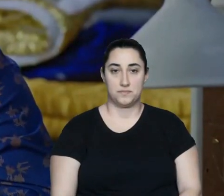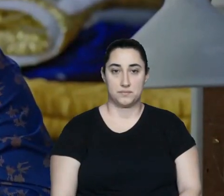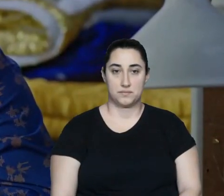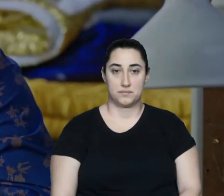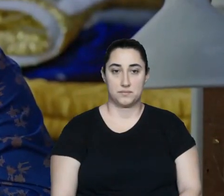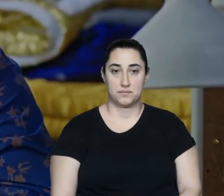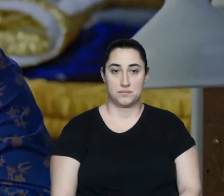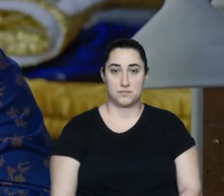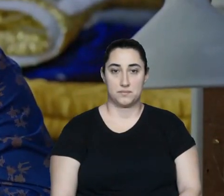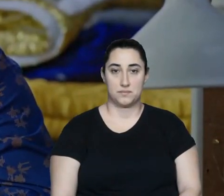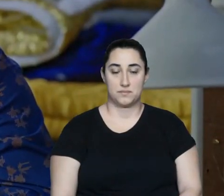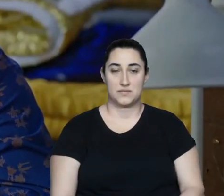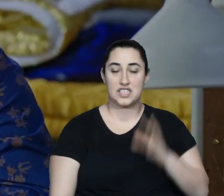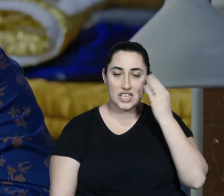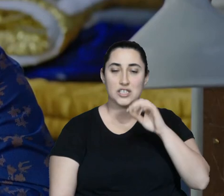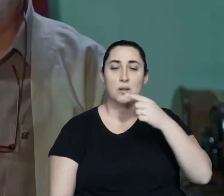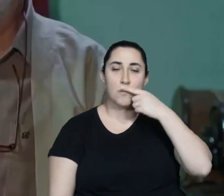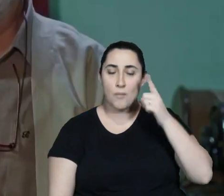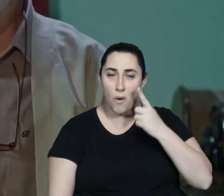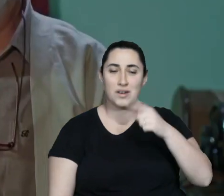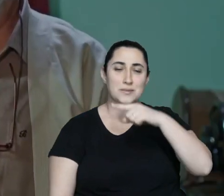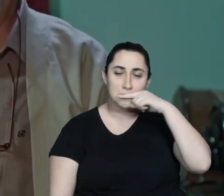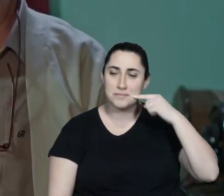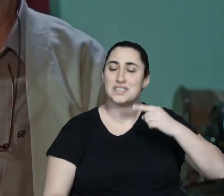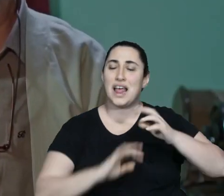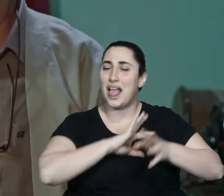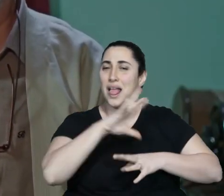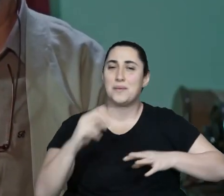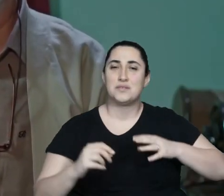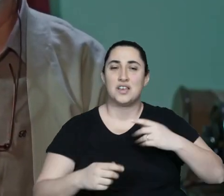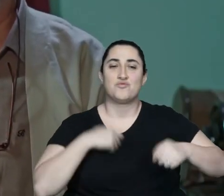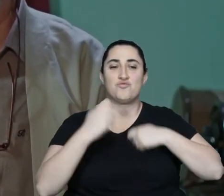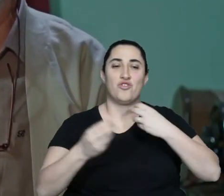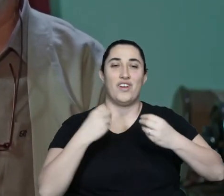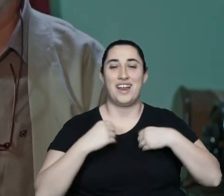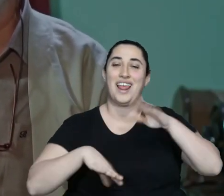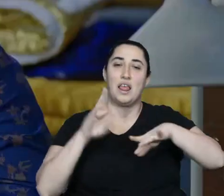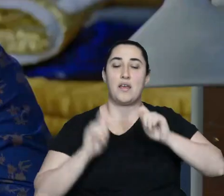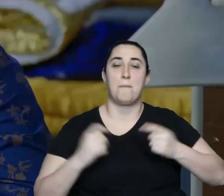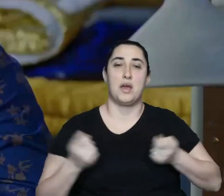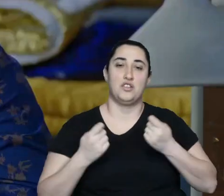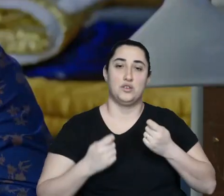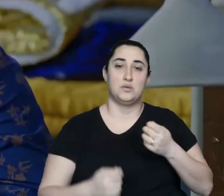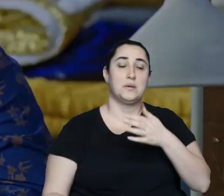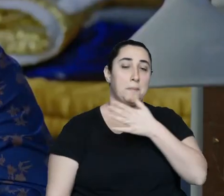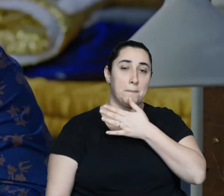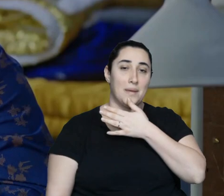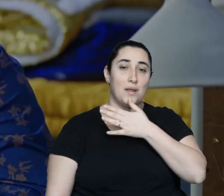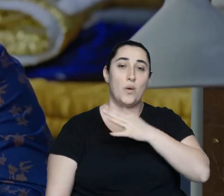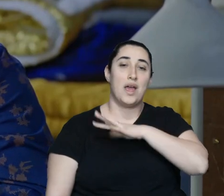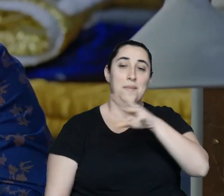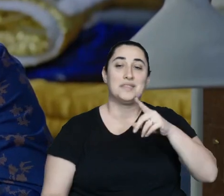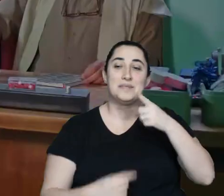Alıyla, puluyla, yeşiliyle, moruyla bin bir takla atıp gönlünü çelmeye çalışır. Bilir çünkü çoğunun bir